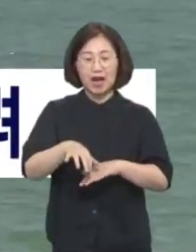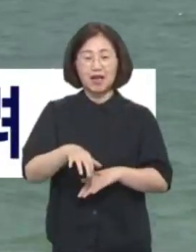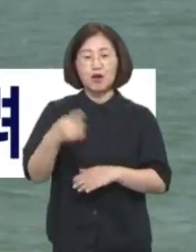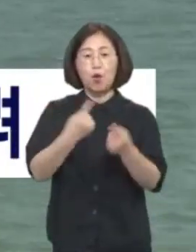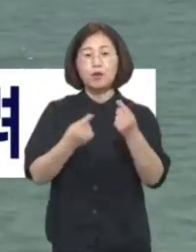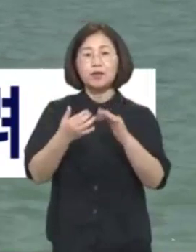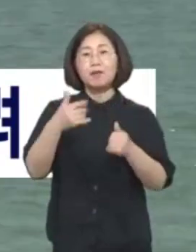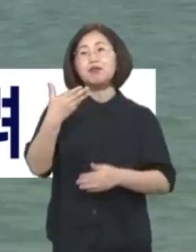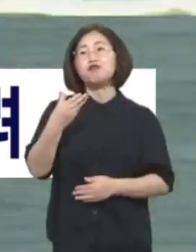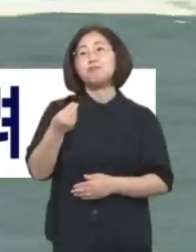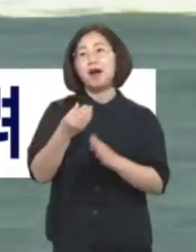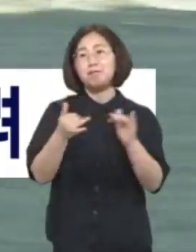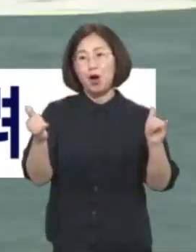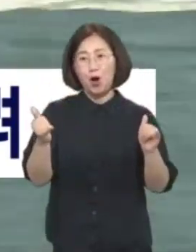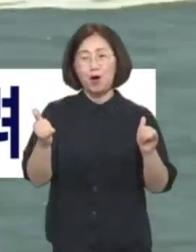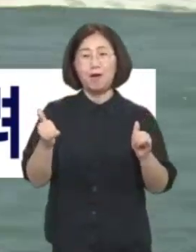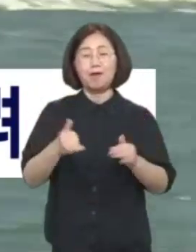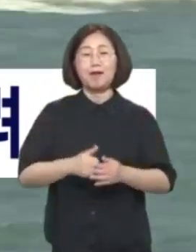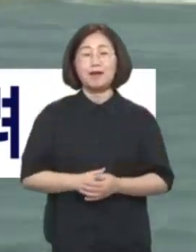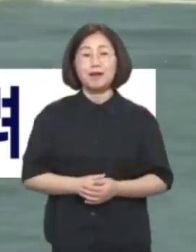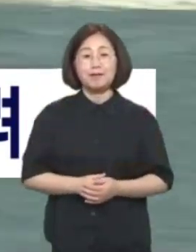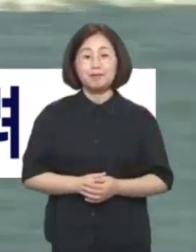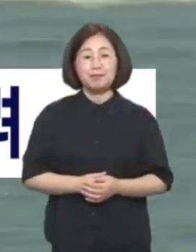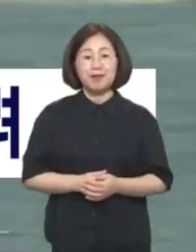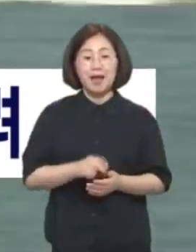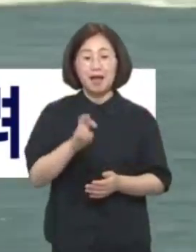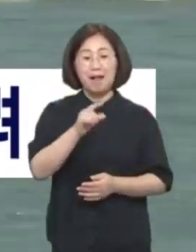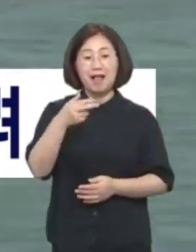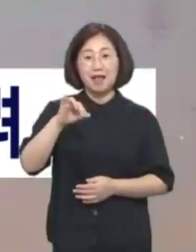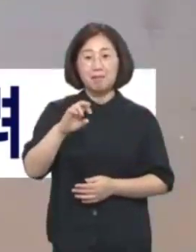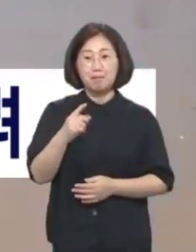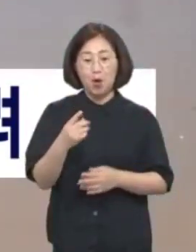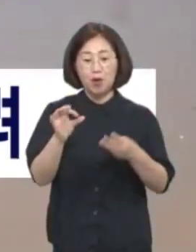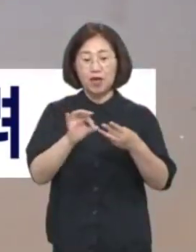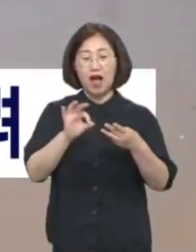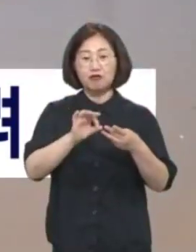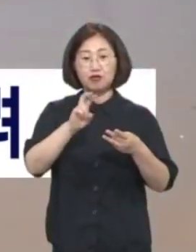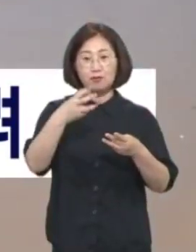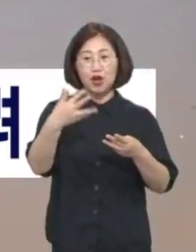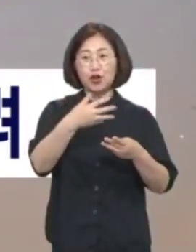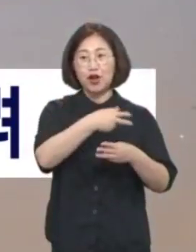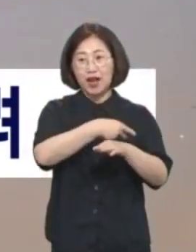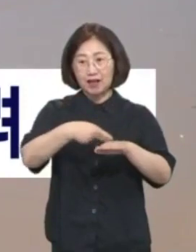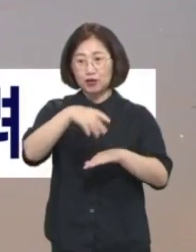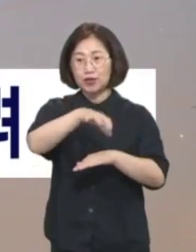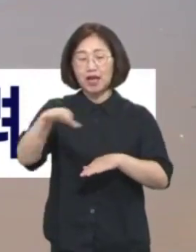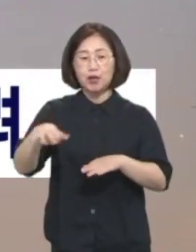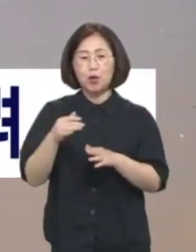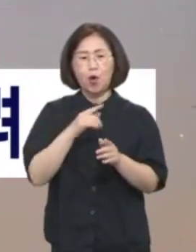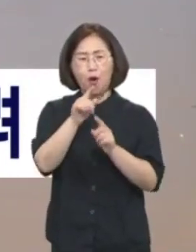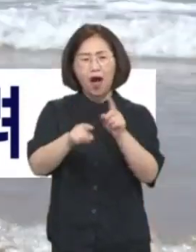피서객이 몰려 막바지 여름을 즐겼고 말리포 등 태안군 28개 해수욕장에도